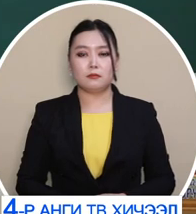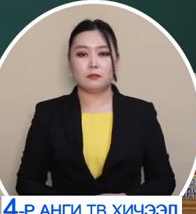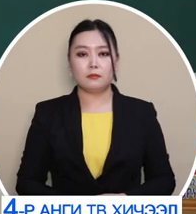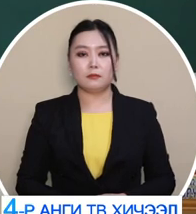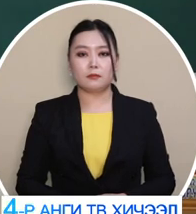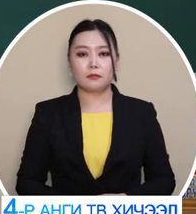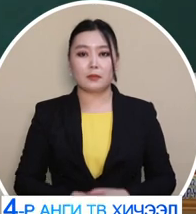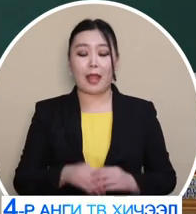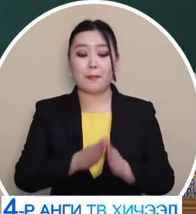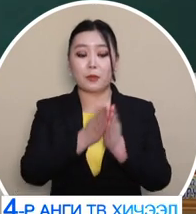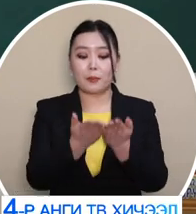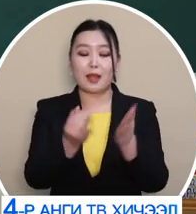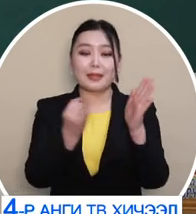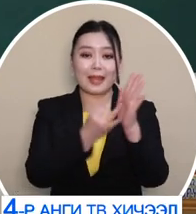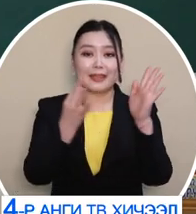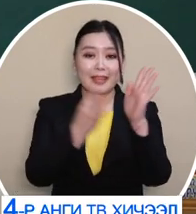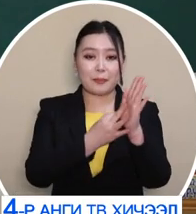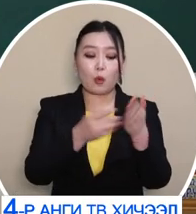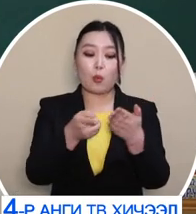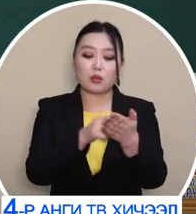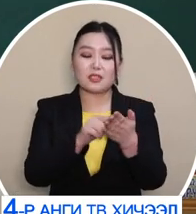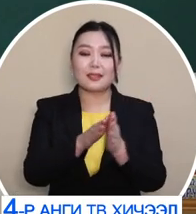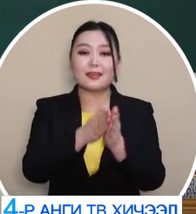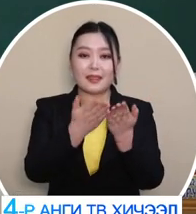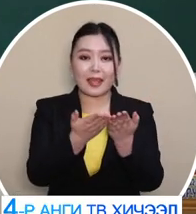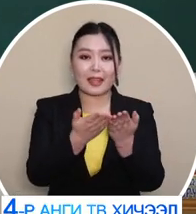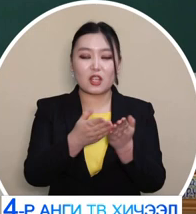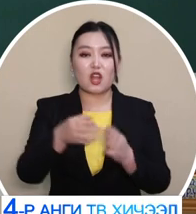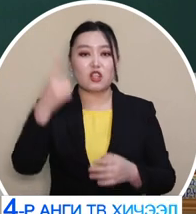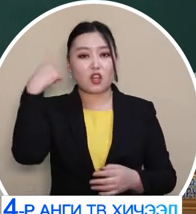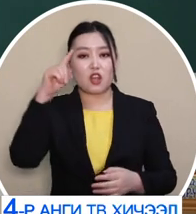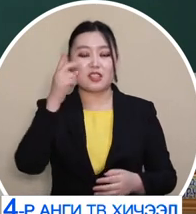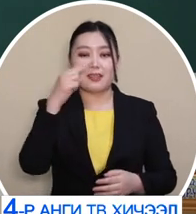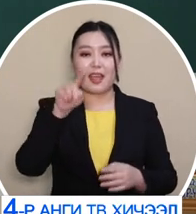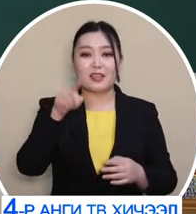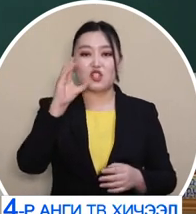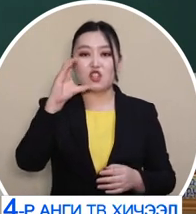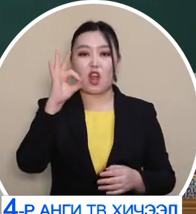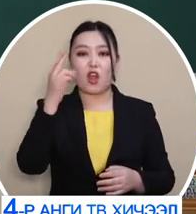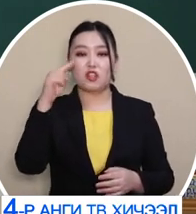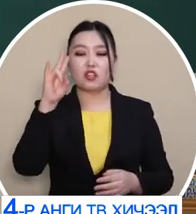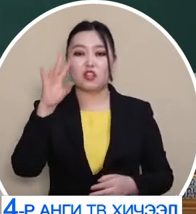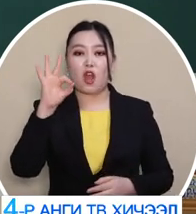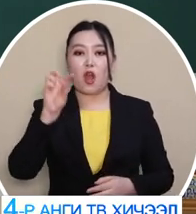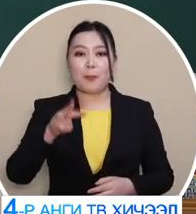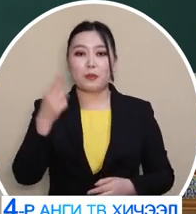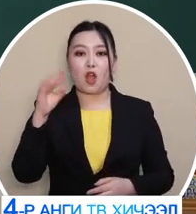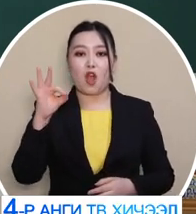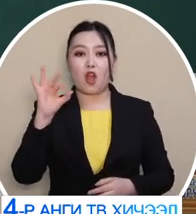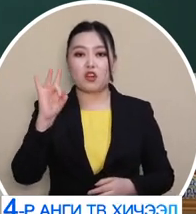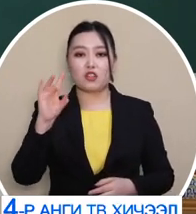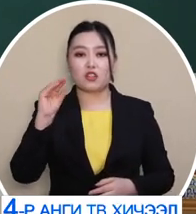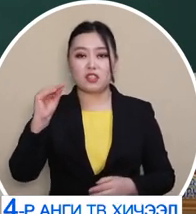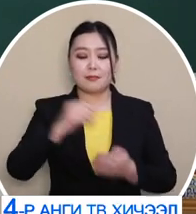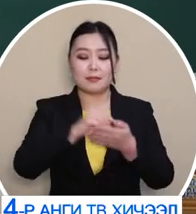За сурагчдынхаа 78 дугаар хуудсыг нэгээд зохиолч дээ соднамд орж имцсэн будаа шүлгийг гаргая.